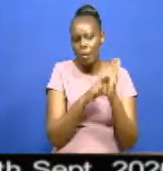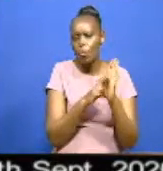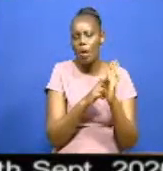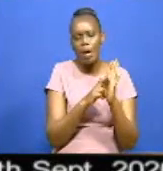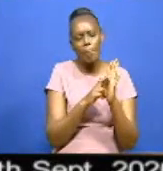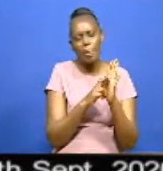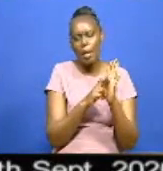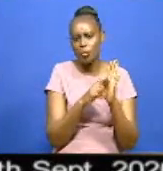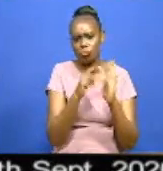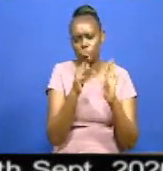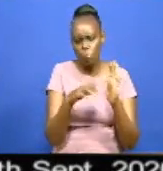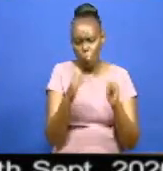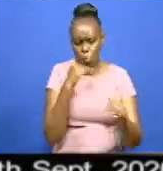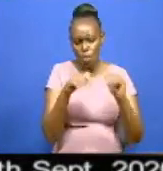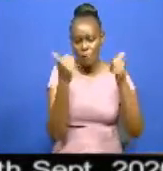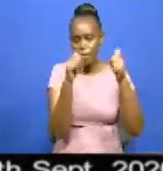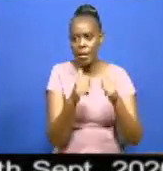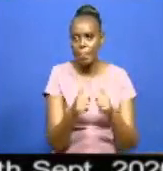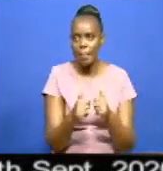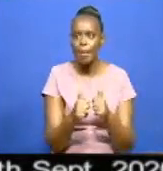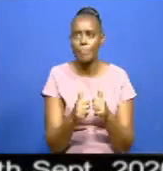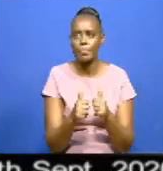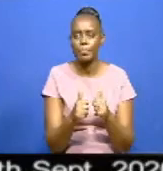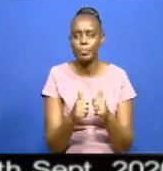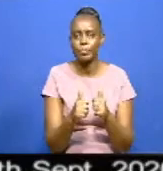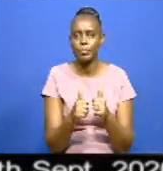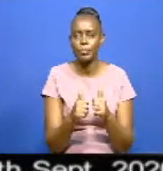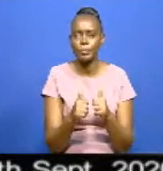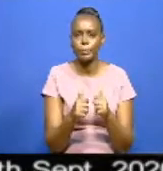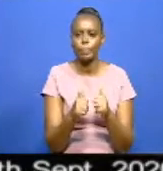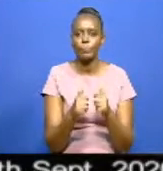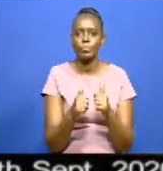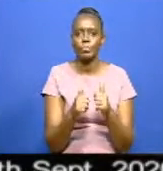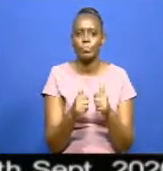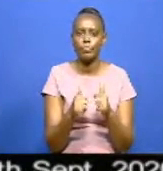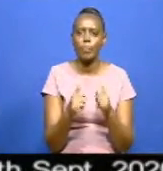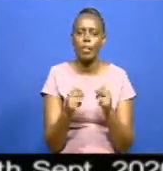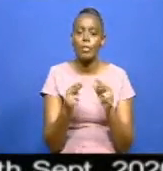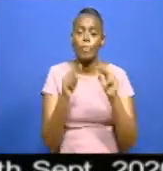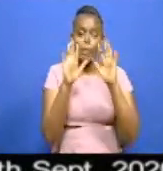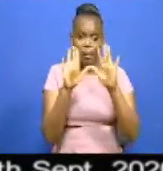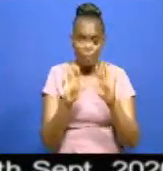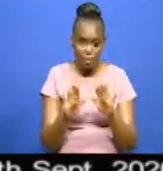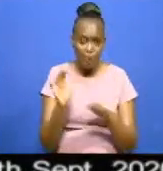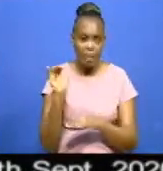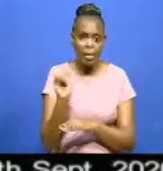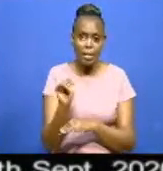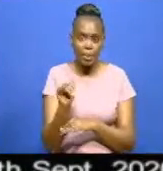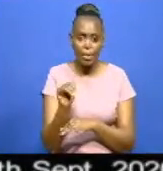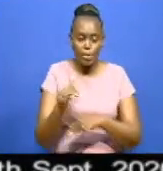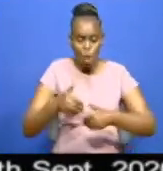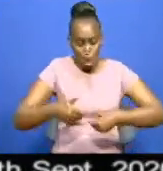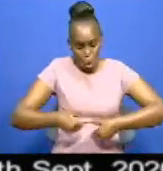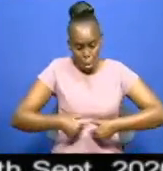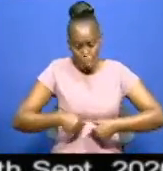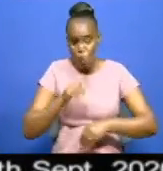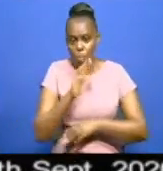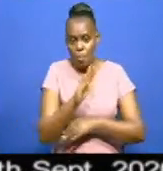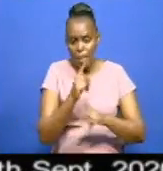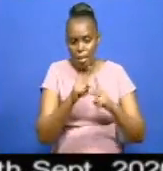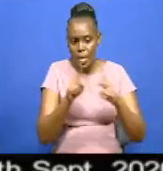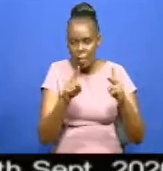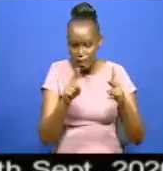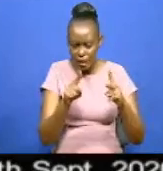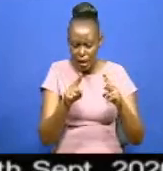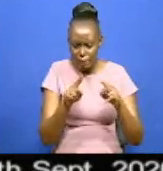hakubobea kuwa kwenye nafasi hiyo. Mheshimiwa Spika, kuna umuhimu wa kuwa kijana huanza kwa